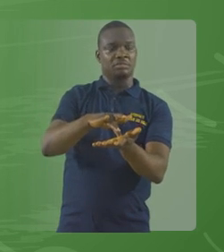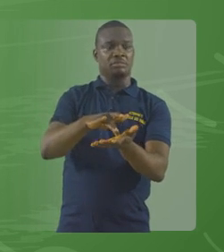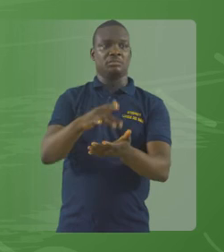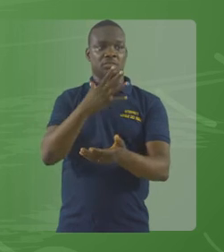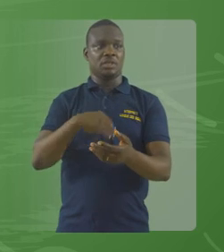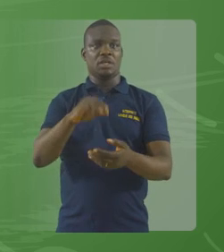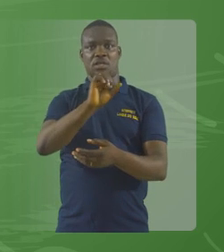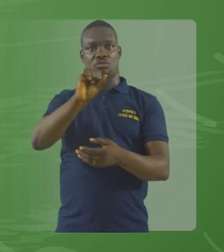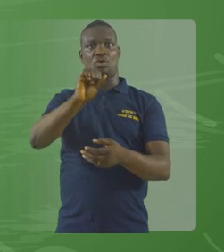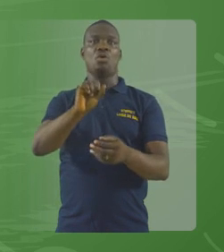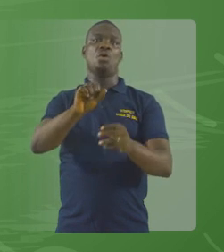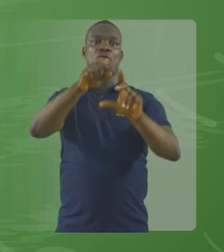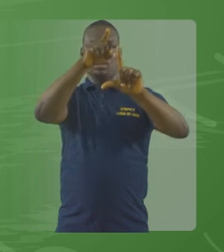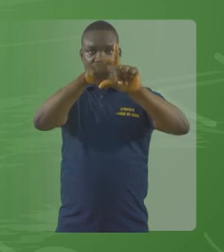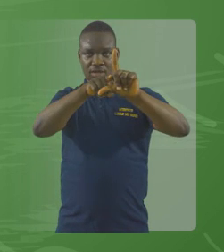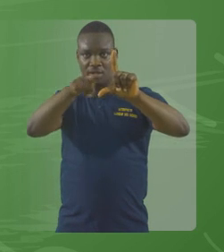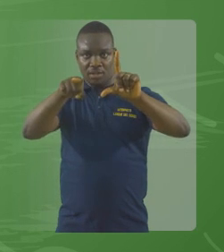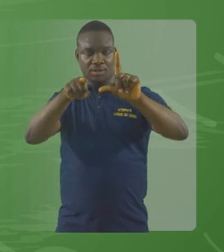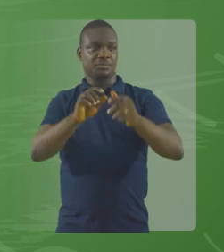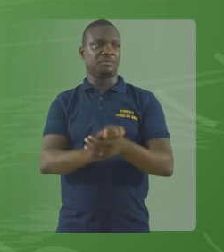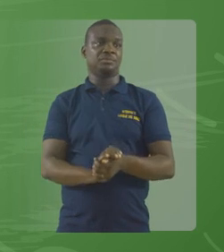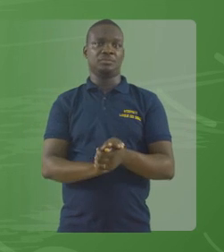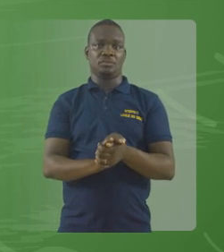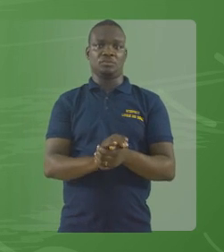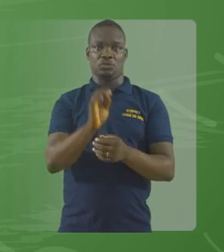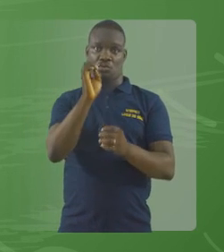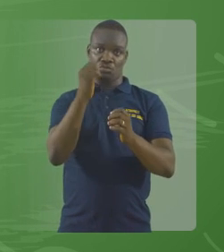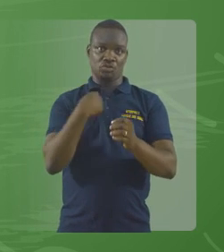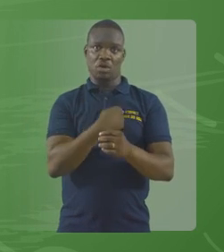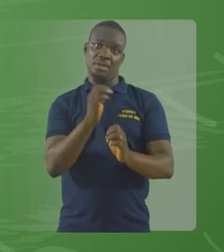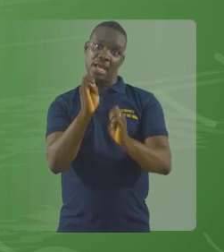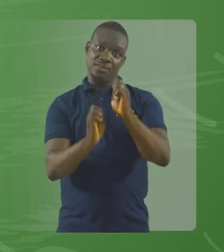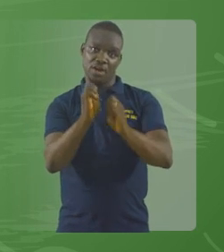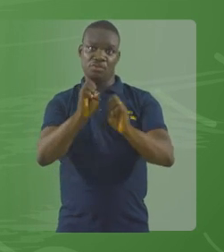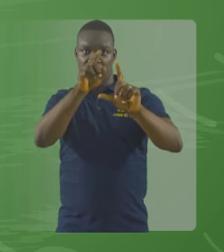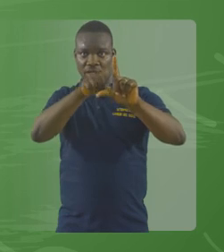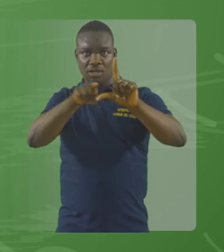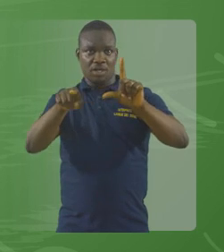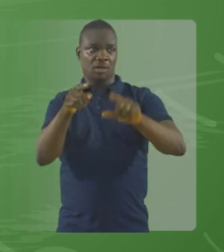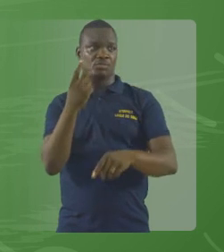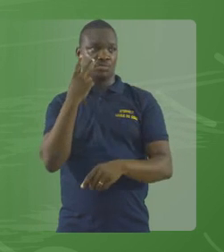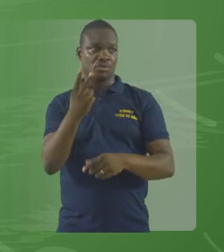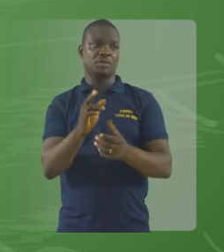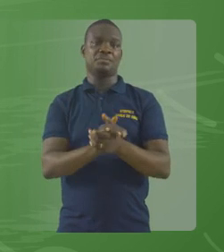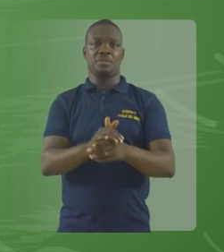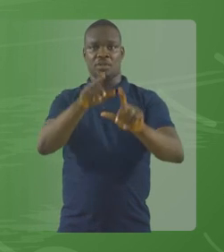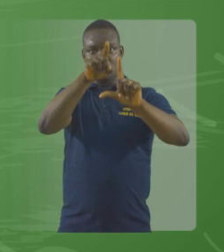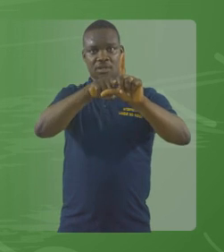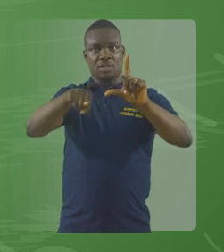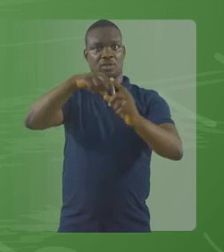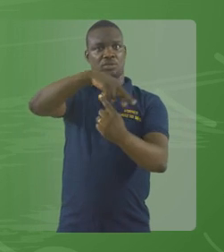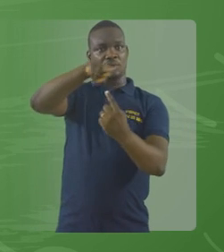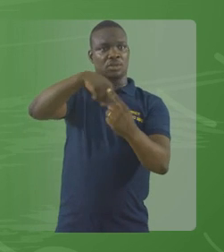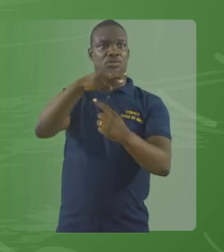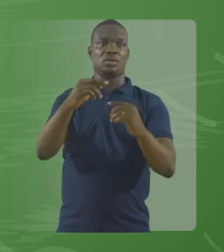et l'angle. On va donc évaluer l'angle. L'angle de cette rotation va être